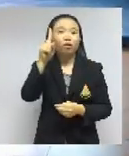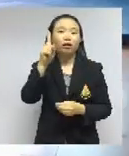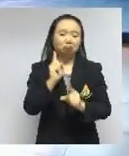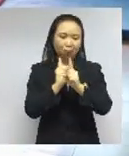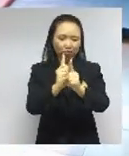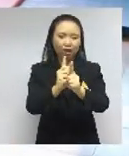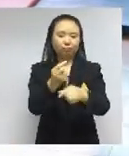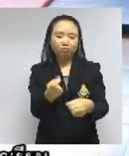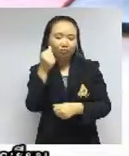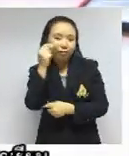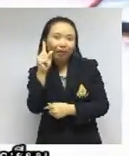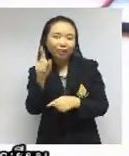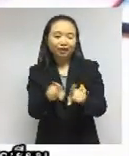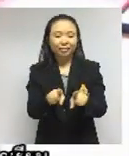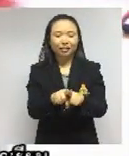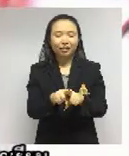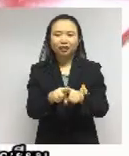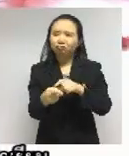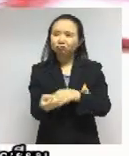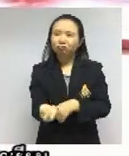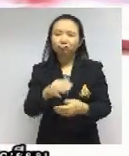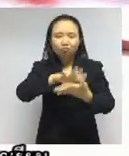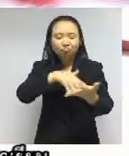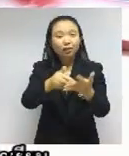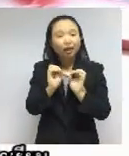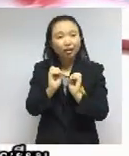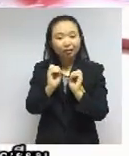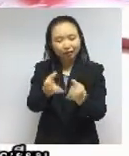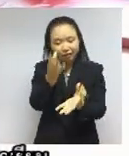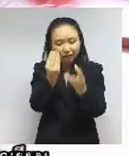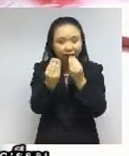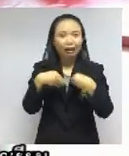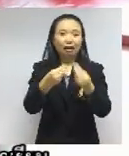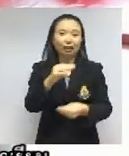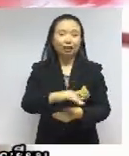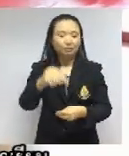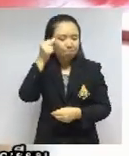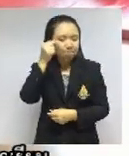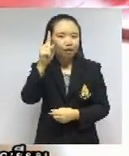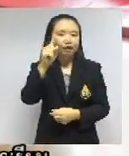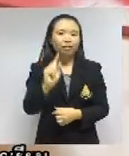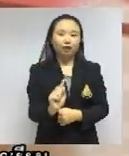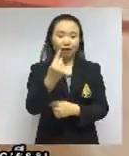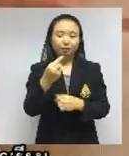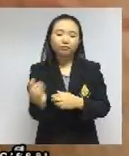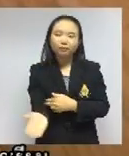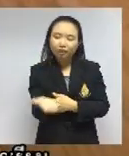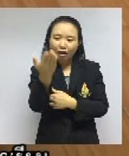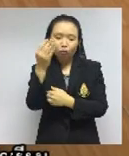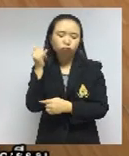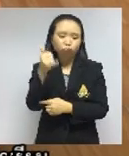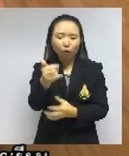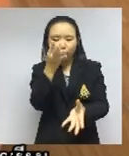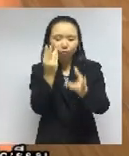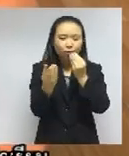รือสเกดูตรงนี้ก็คือเราจะมีการจัดตารางเรียนให้นักเรียนภายใน1วันตั้งแต่นักเรียน